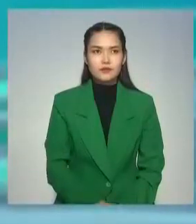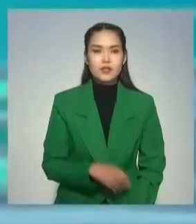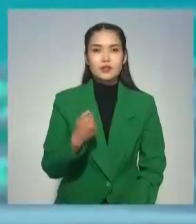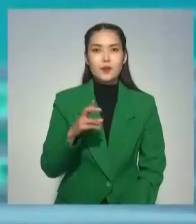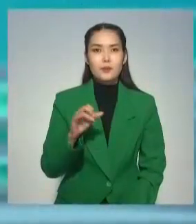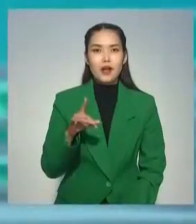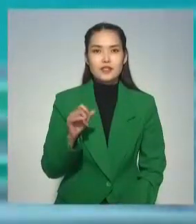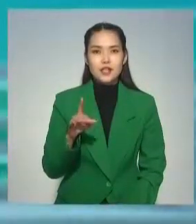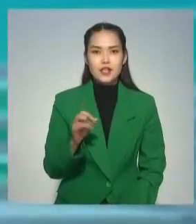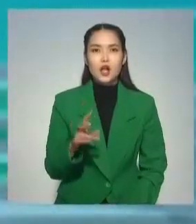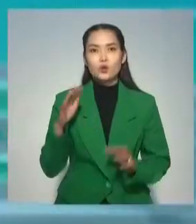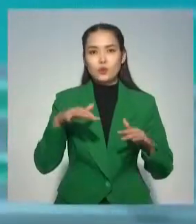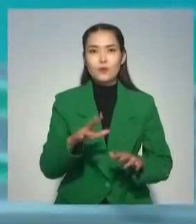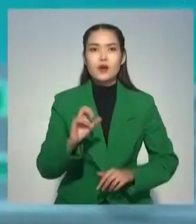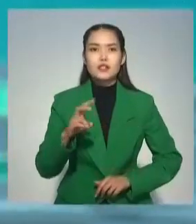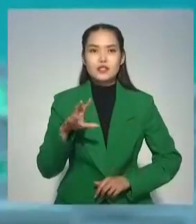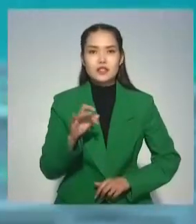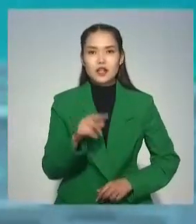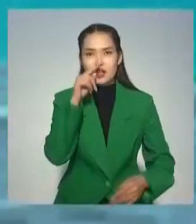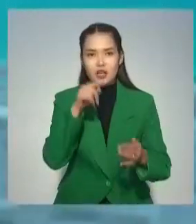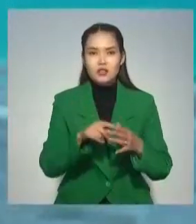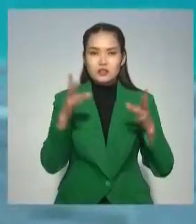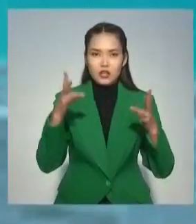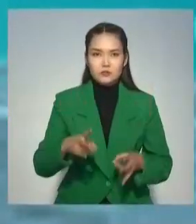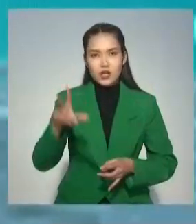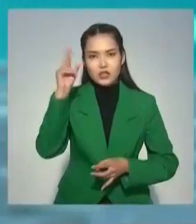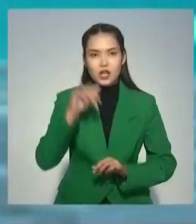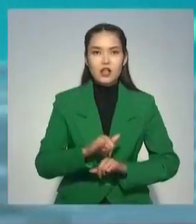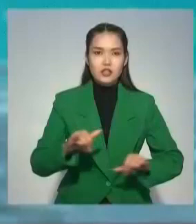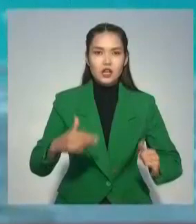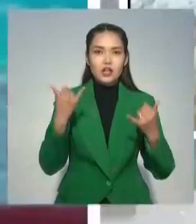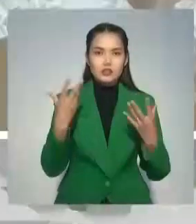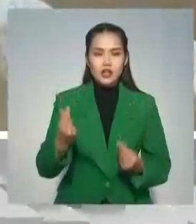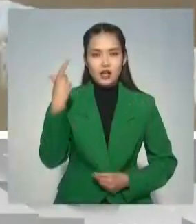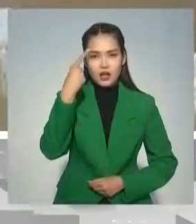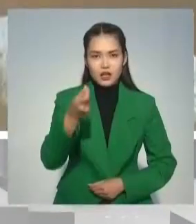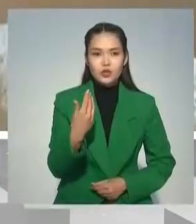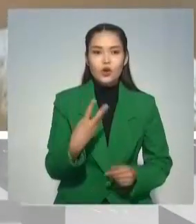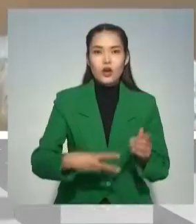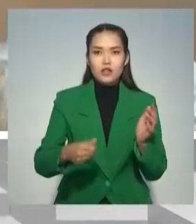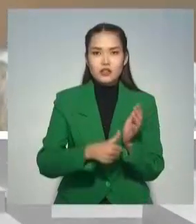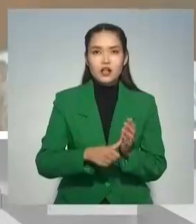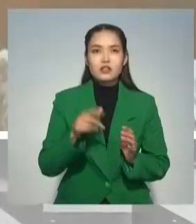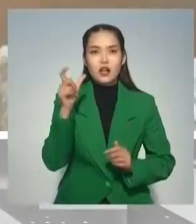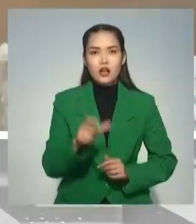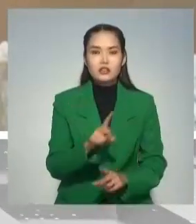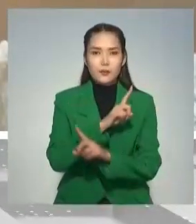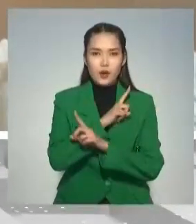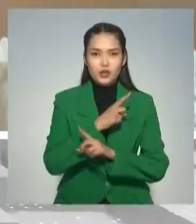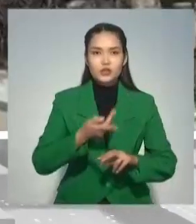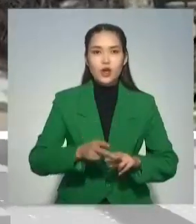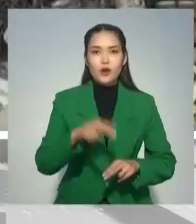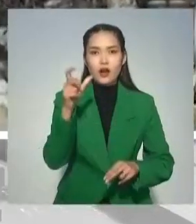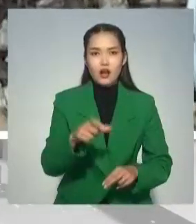Ал Бразилияда тропикалық циклонның әсерінен құрбан болғандардың саны артуда. Қазіргі ақпарат бойынша 36 адам қайтыс болған.